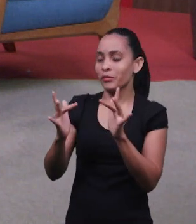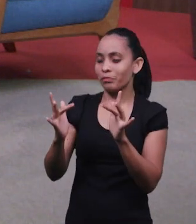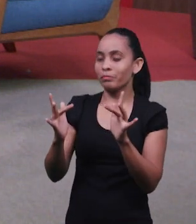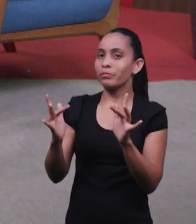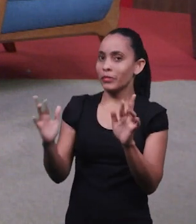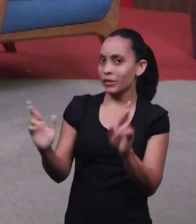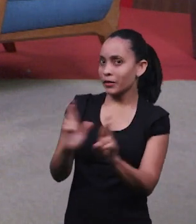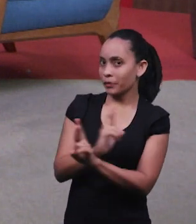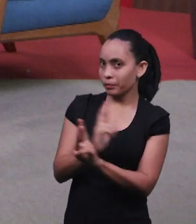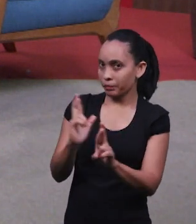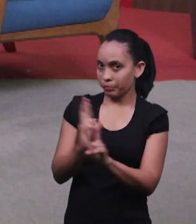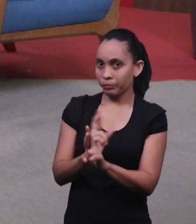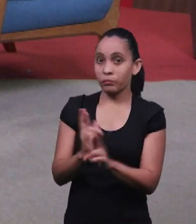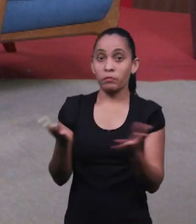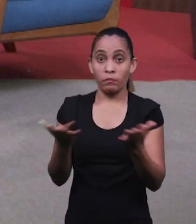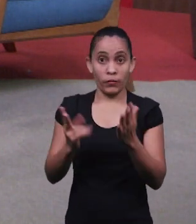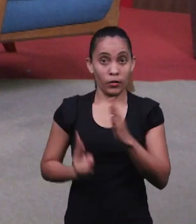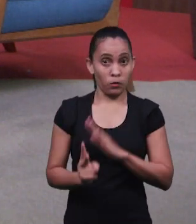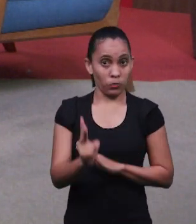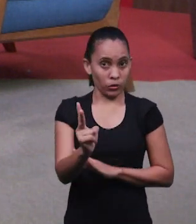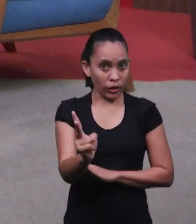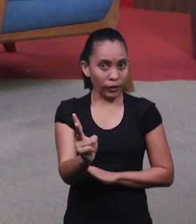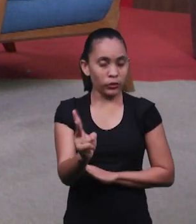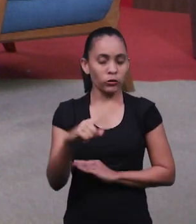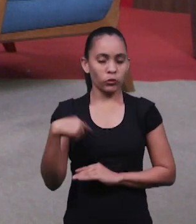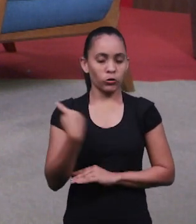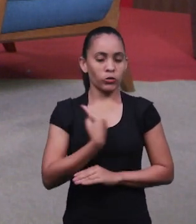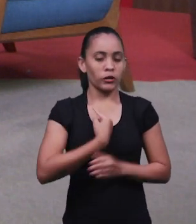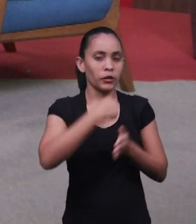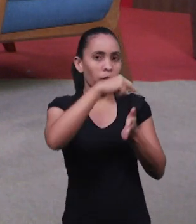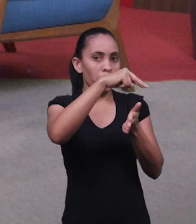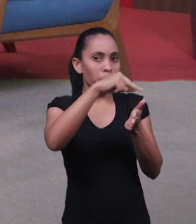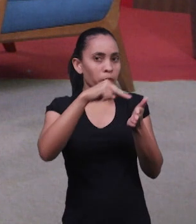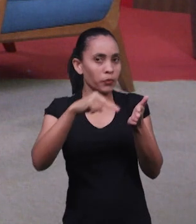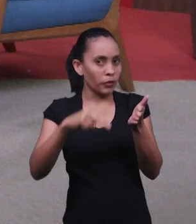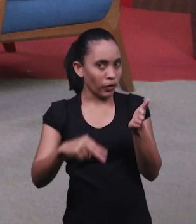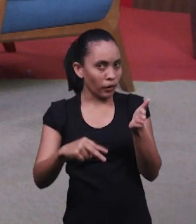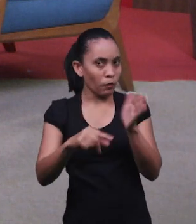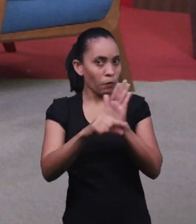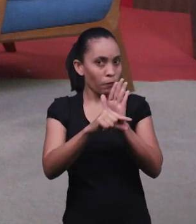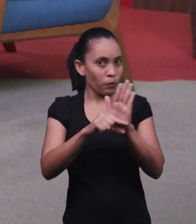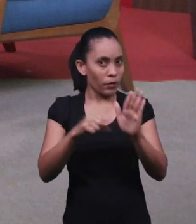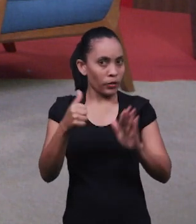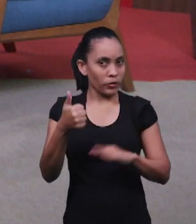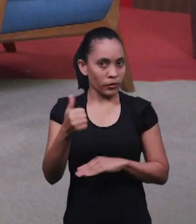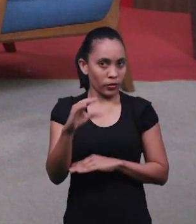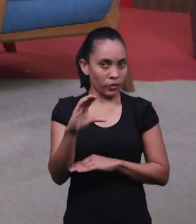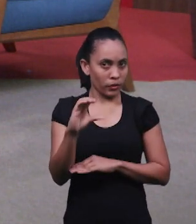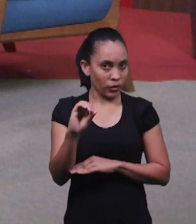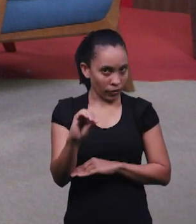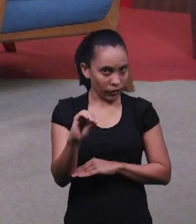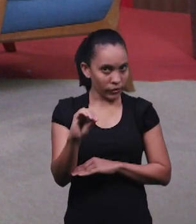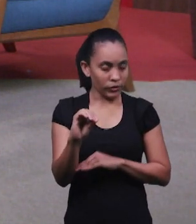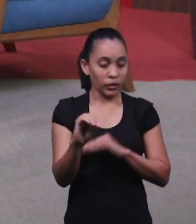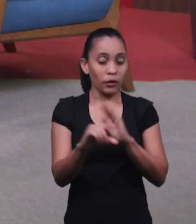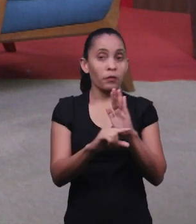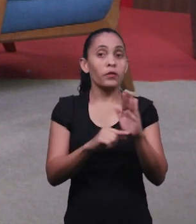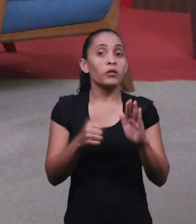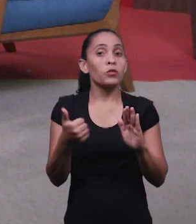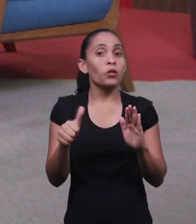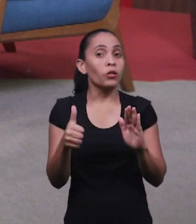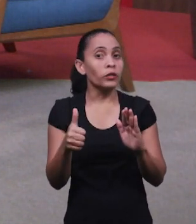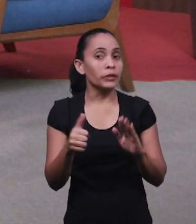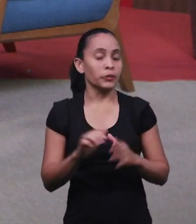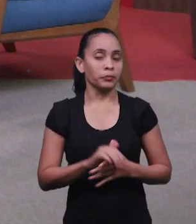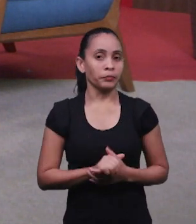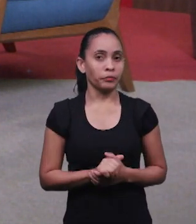Nous allons continuer et nous allons lire les versets 10 et 11, les expressions